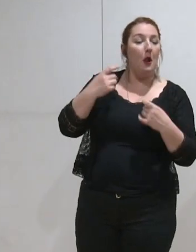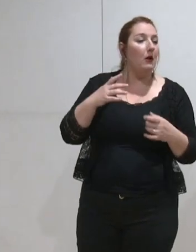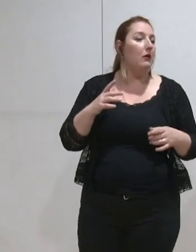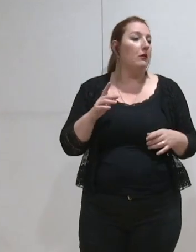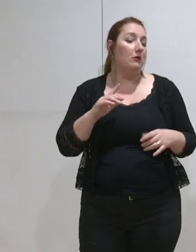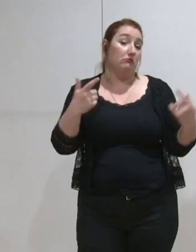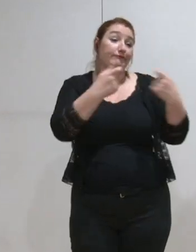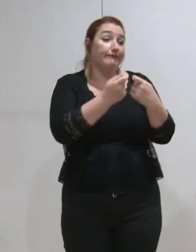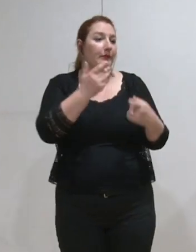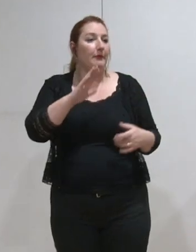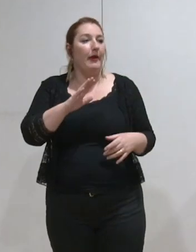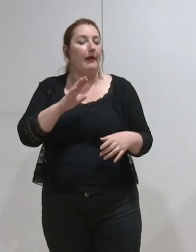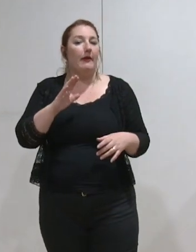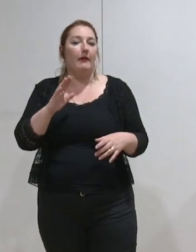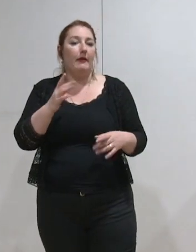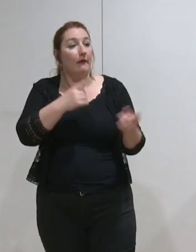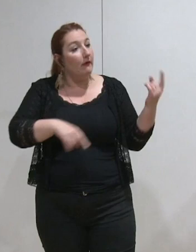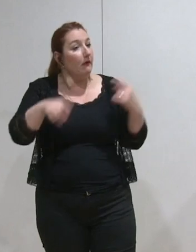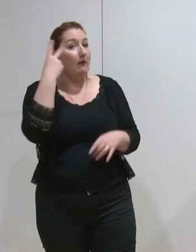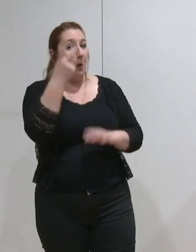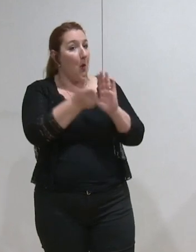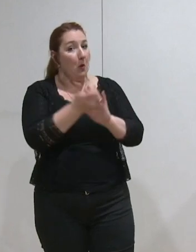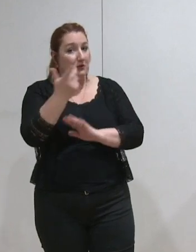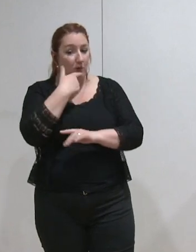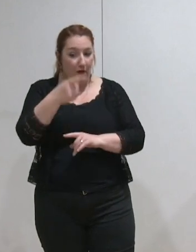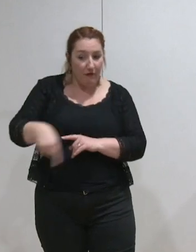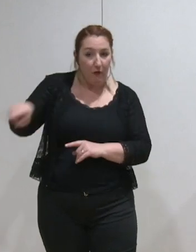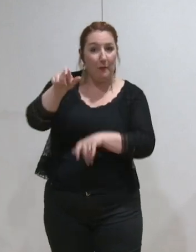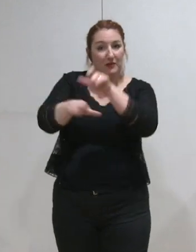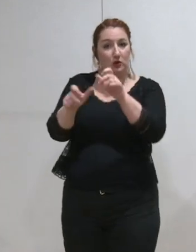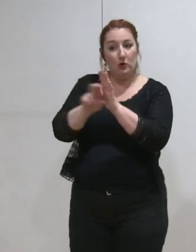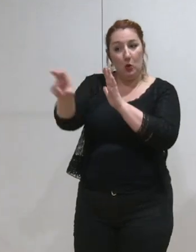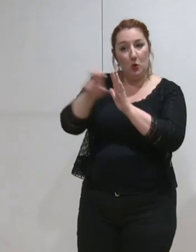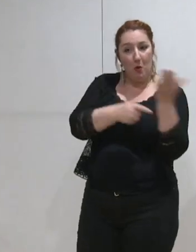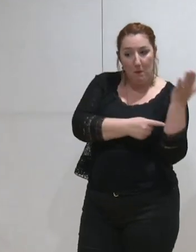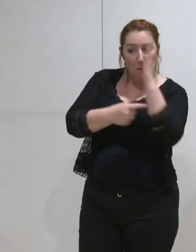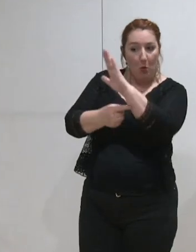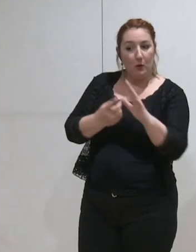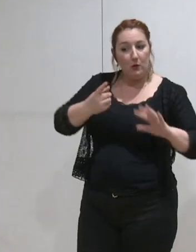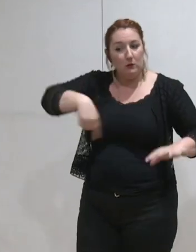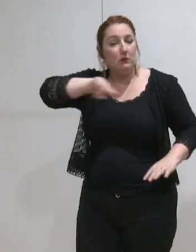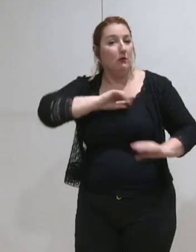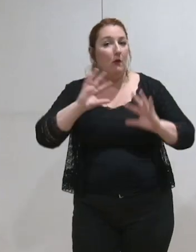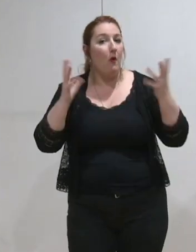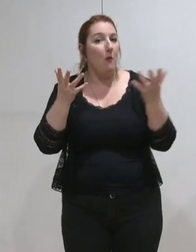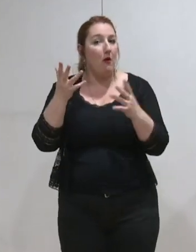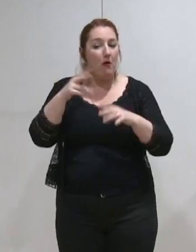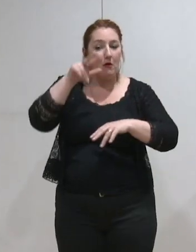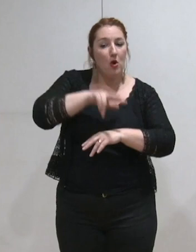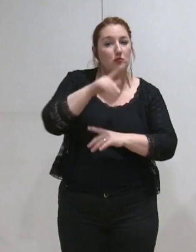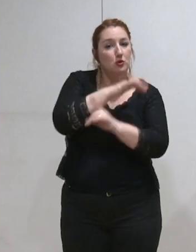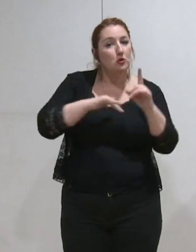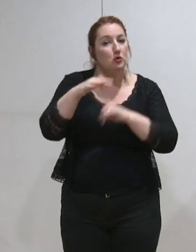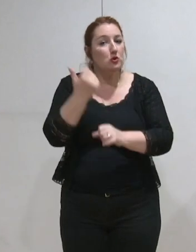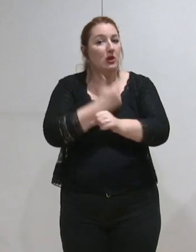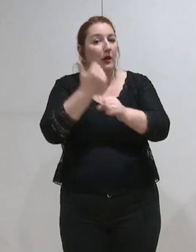aux grenobloises et aux Grenoblois une visibilité sur les moyens d'atteindre ces 400 450 logements sociaux produits chaque année et nous